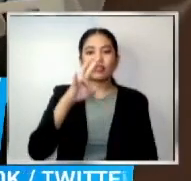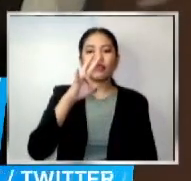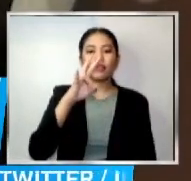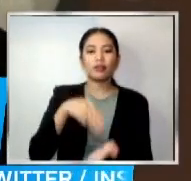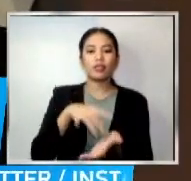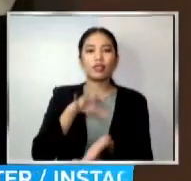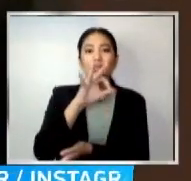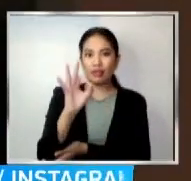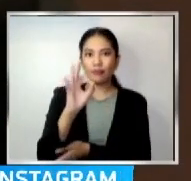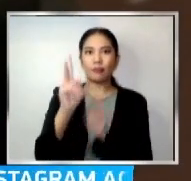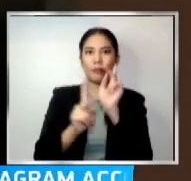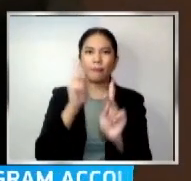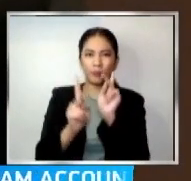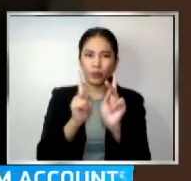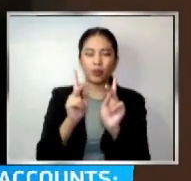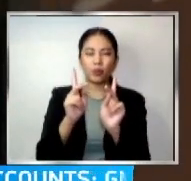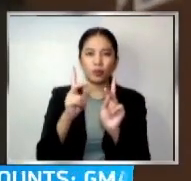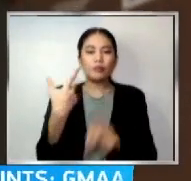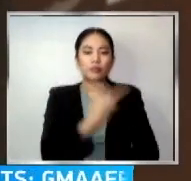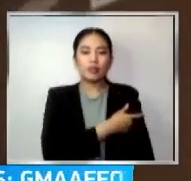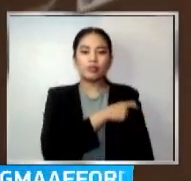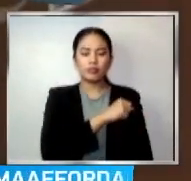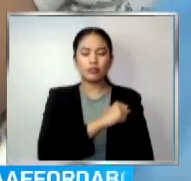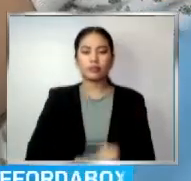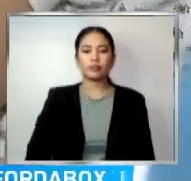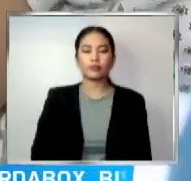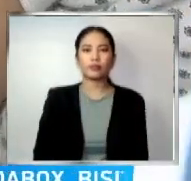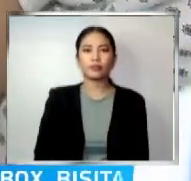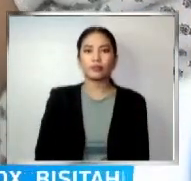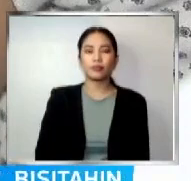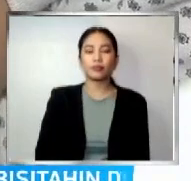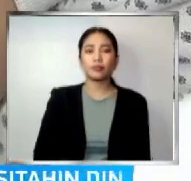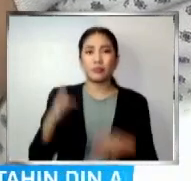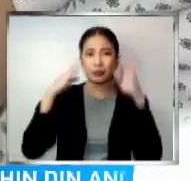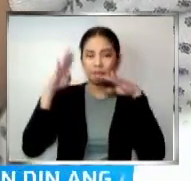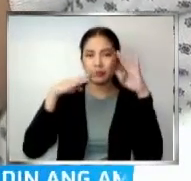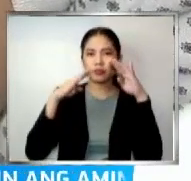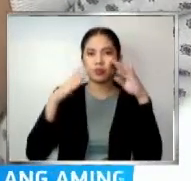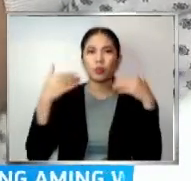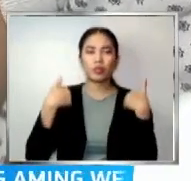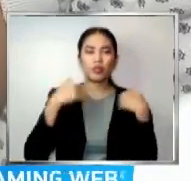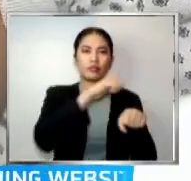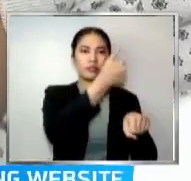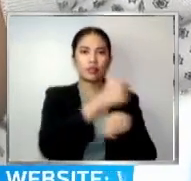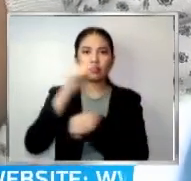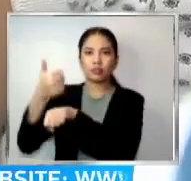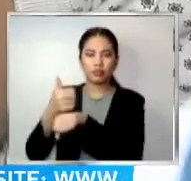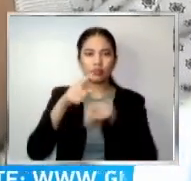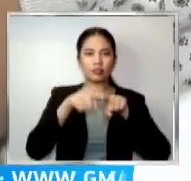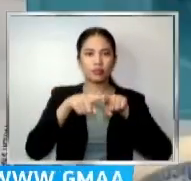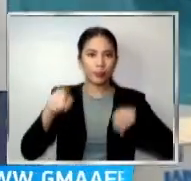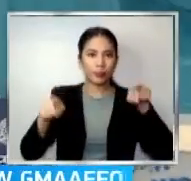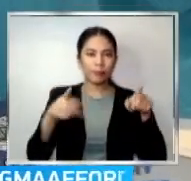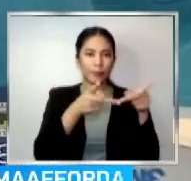What we did is, spread out muna namin siya in different sites that we are studying as pilot